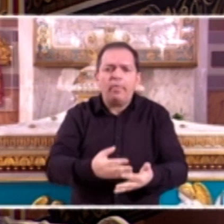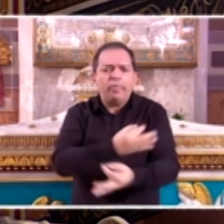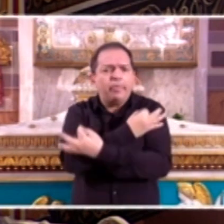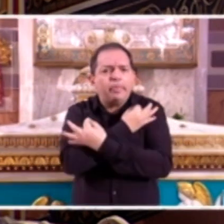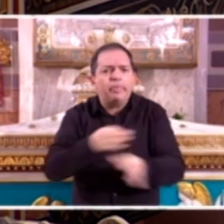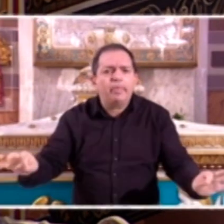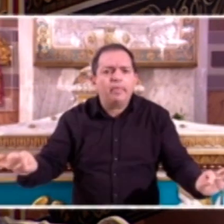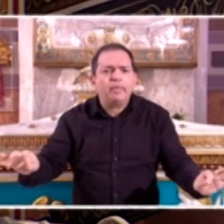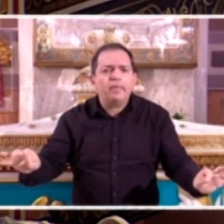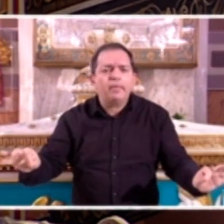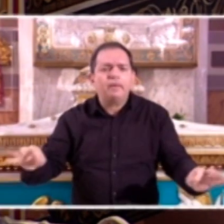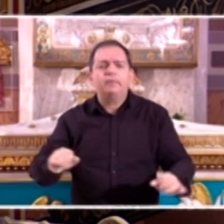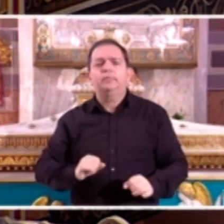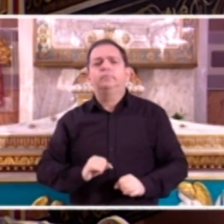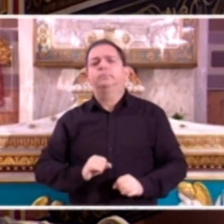σώτος.